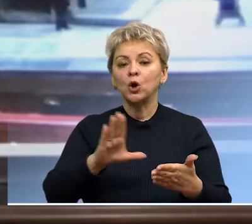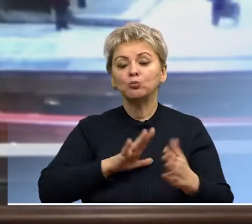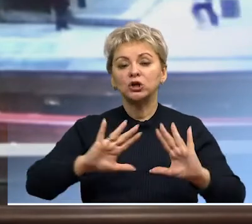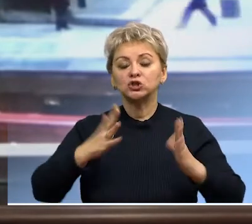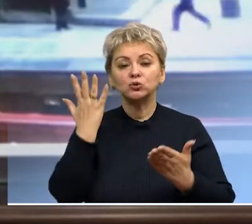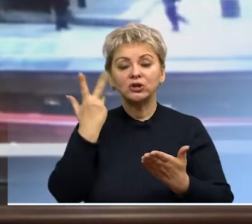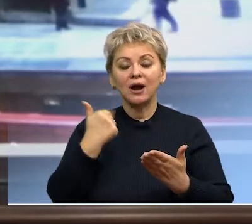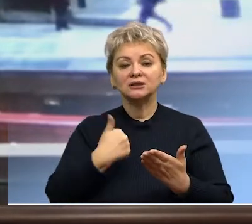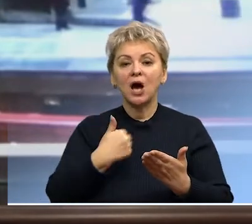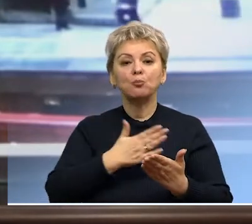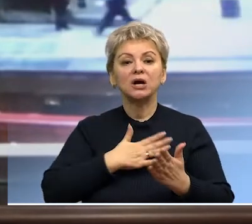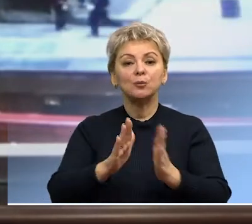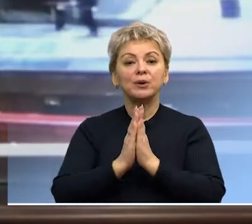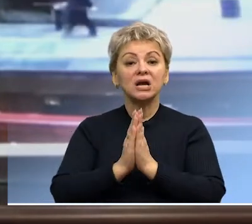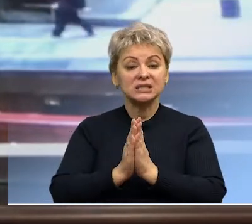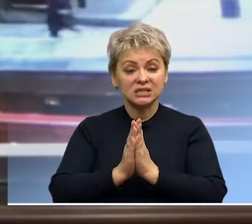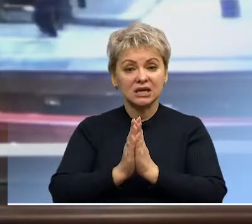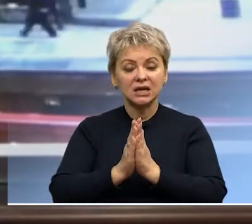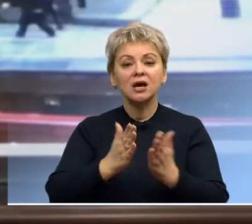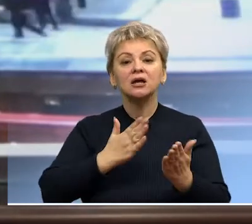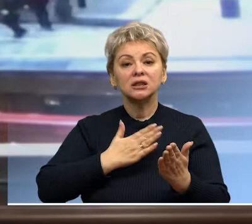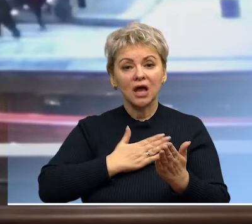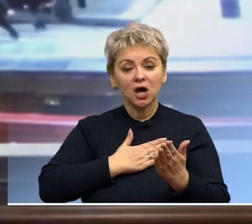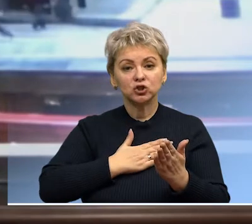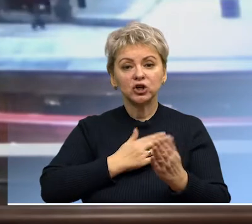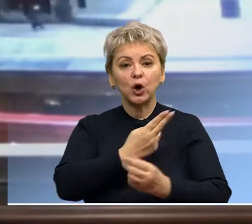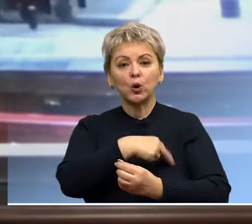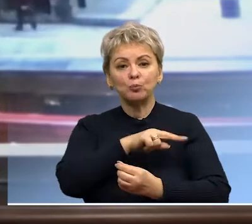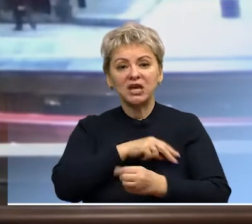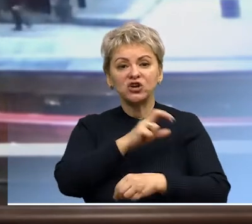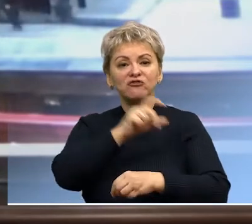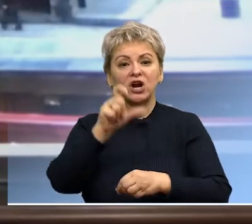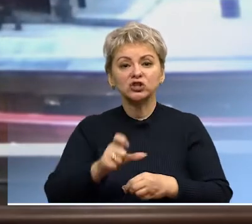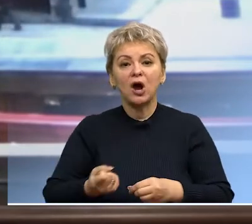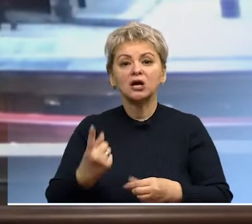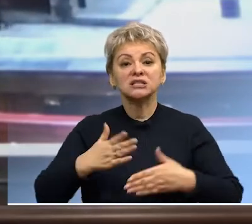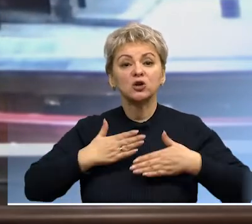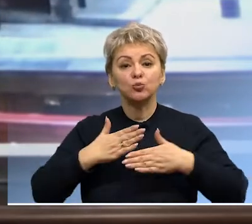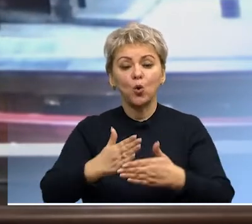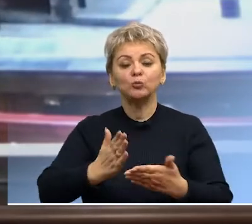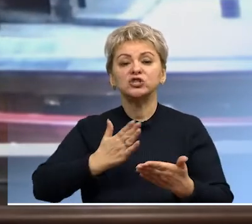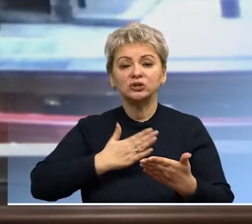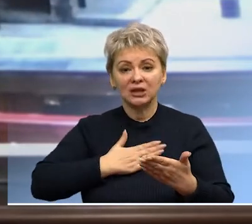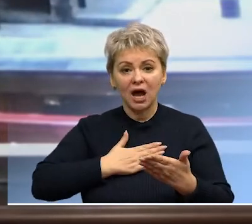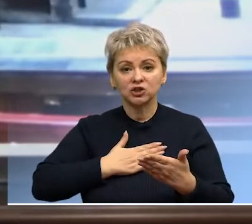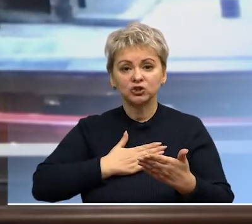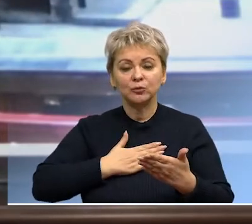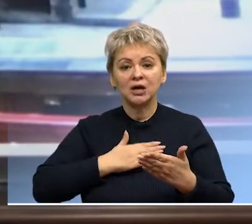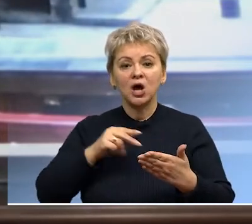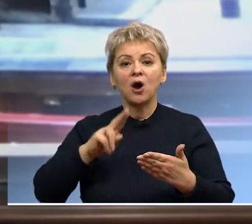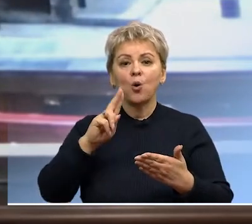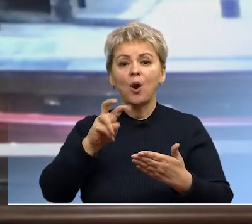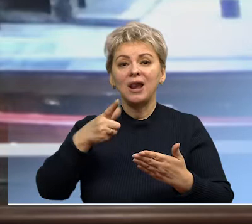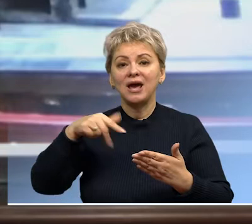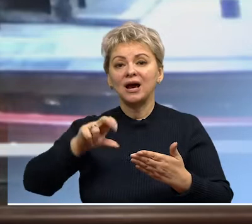Были случаи, когда мы просили наших медиков, врачей оказать помощь нашим коллегам